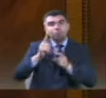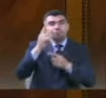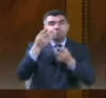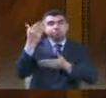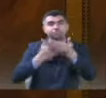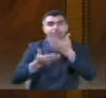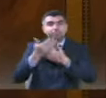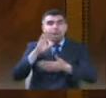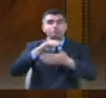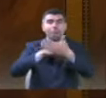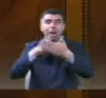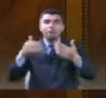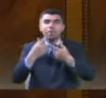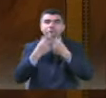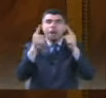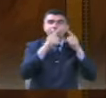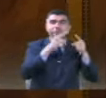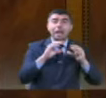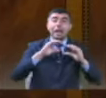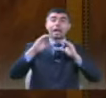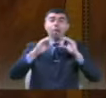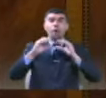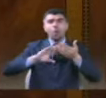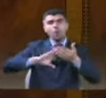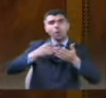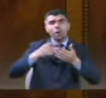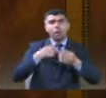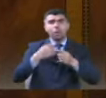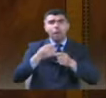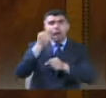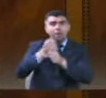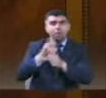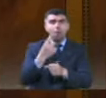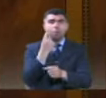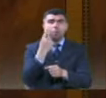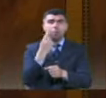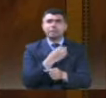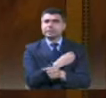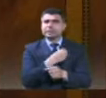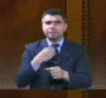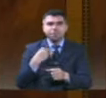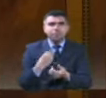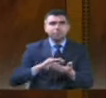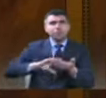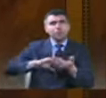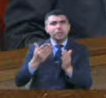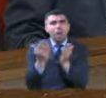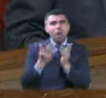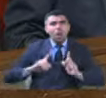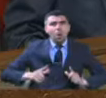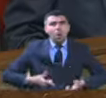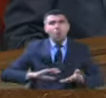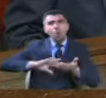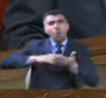للبرامج والقطاعات الاجتماعية باعتبار أن الحوار الاجتماعي لا يشمل الشغيلة وحدها بل يشمل جميع الفئات الهشة الموجودة